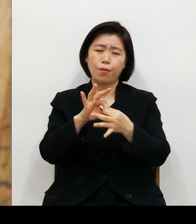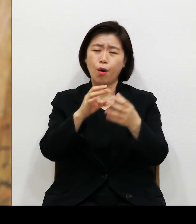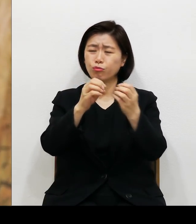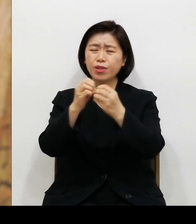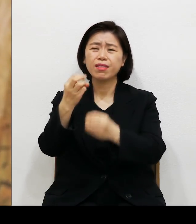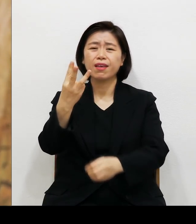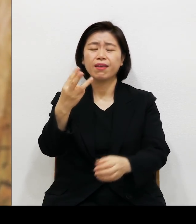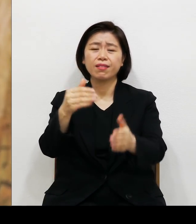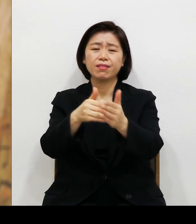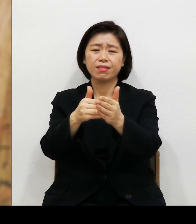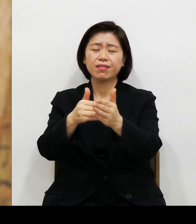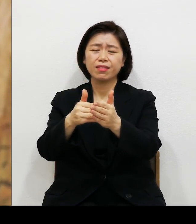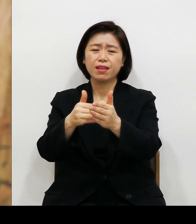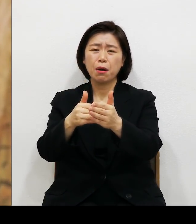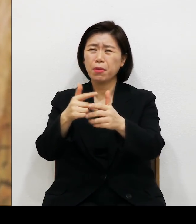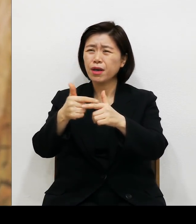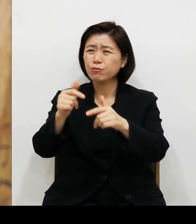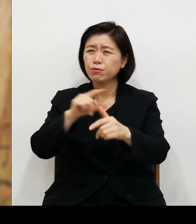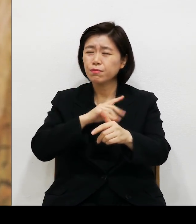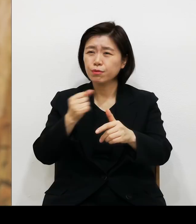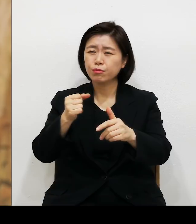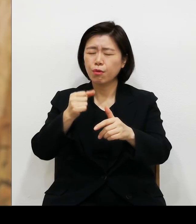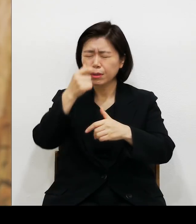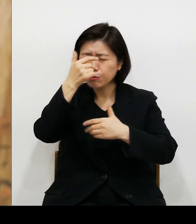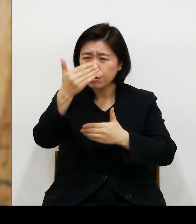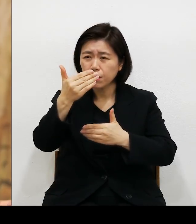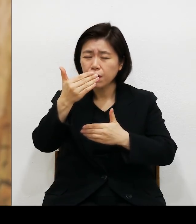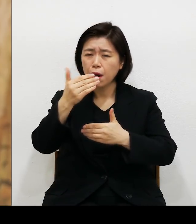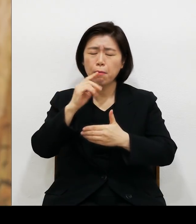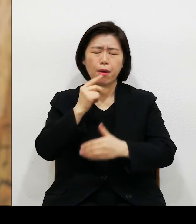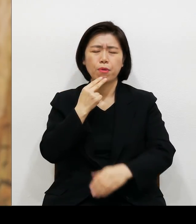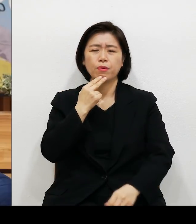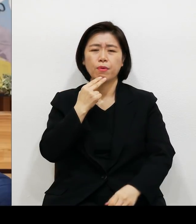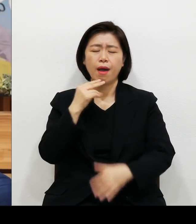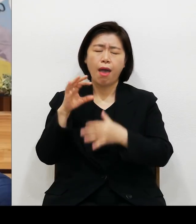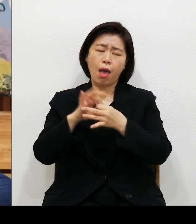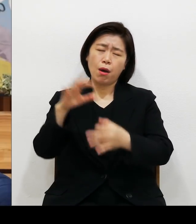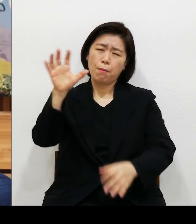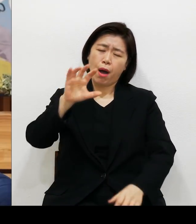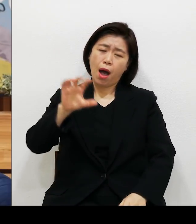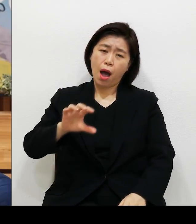뭐 예수님의 이름으로 기도드립니다 이런 말도 없고요. 그냥 이 세 마디만 계속 반복하면서